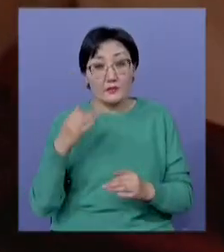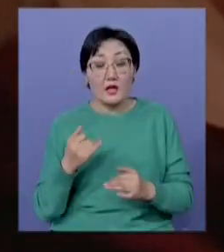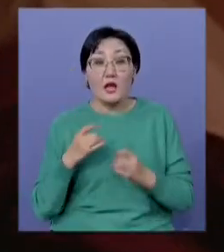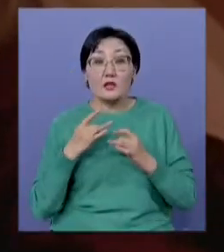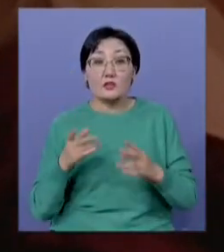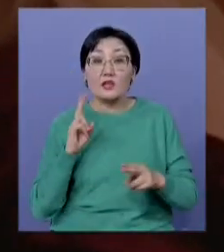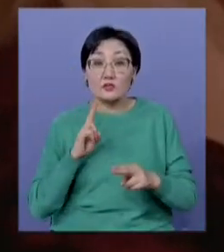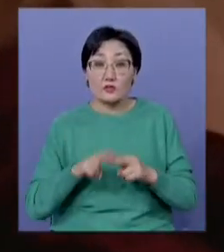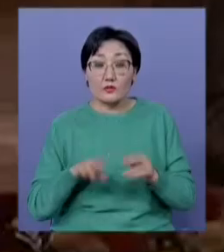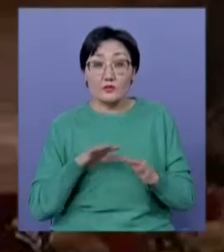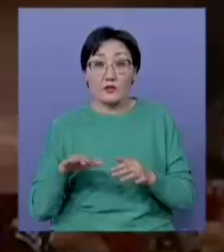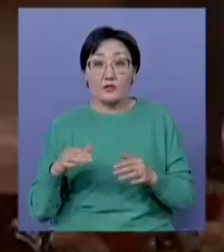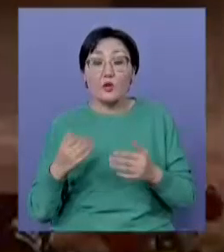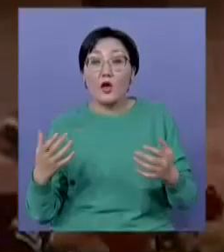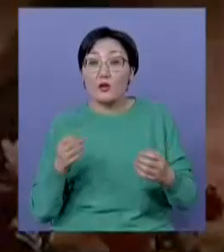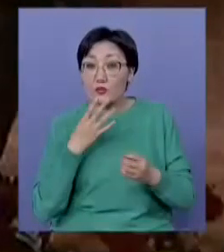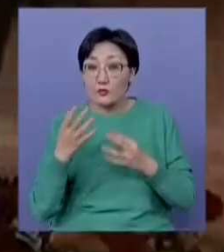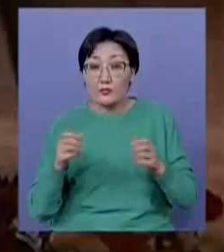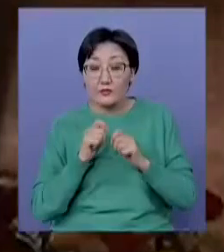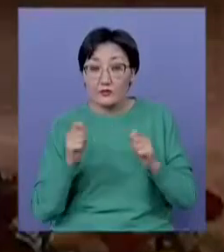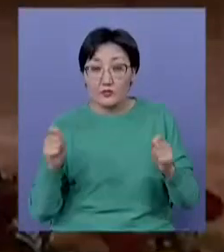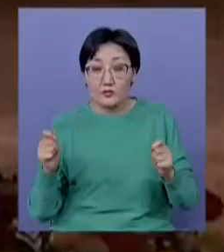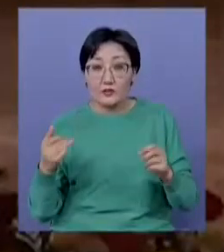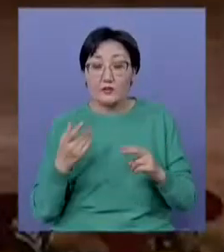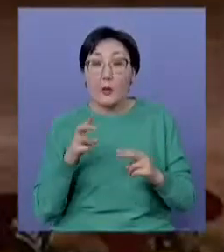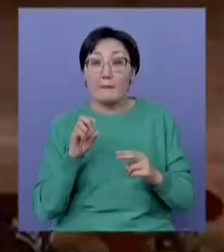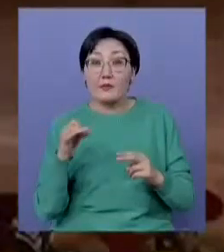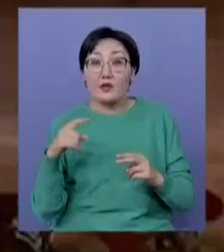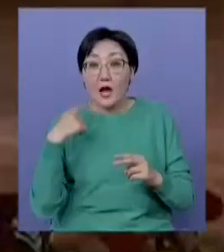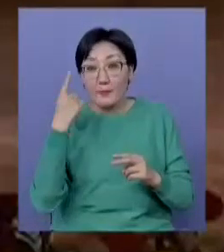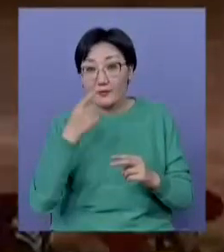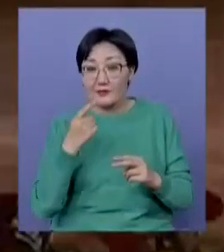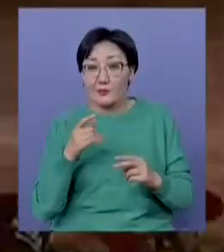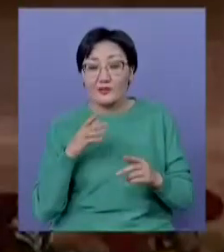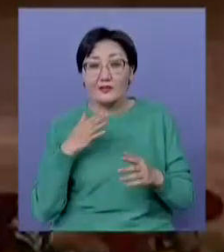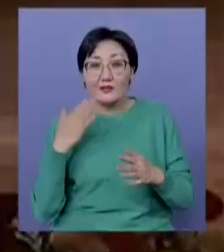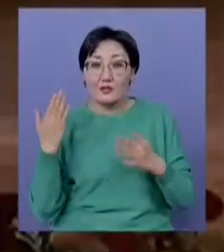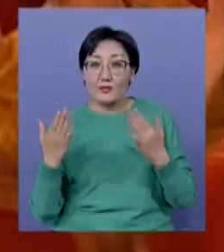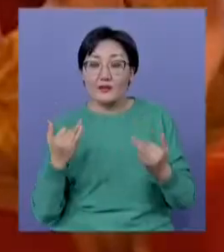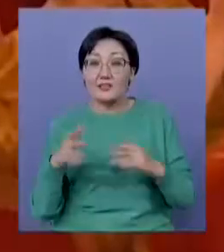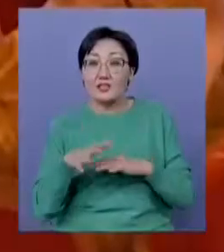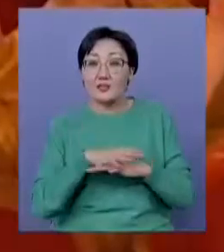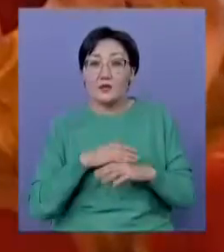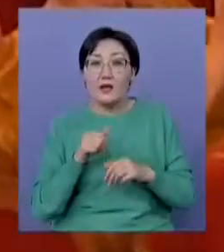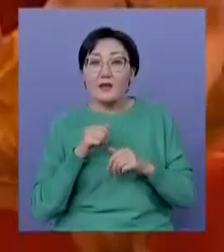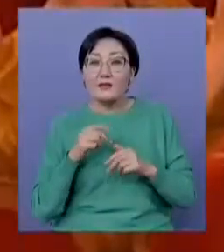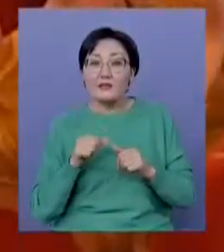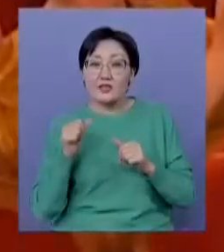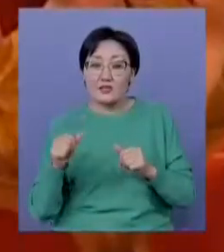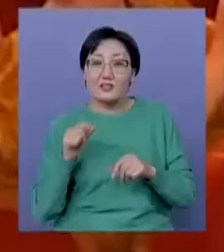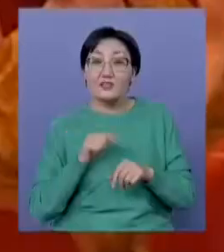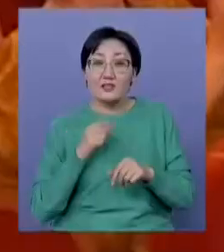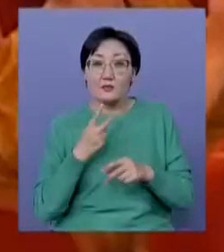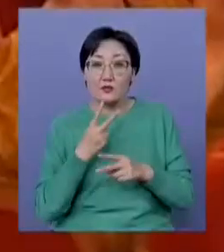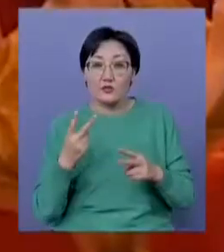Концерт аяқталған соң әншінің құшағы гүлге толды. Бұлбұлынды Бибігүл апайдың жүзі бал-бұл жайнап еліне еркелеп, ерекше сезімге бөленді.